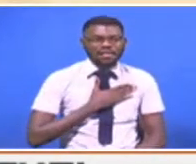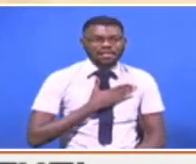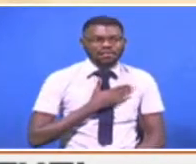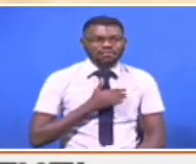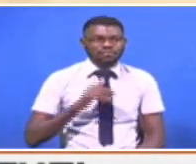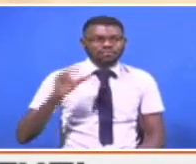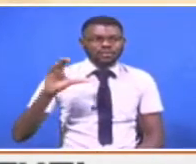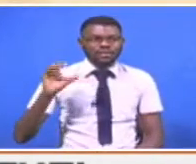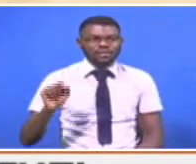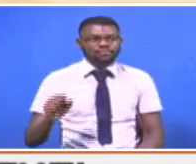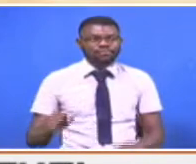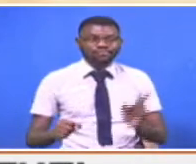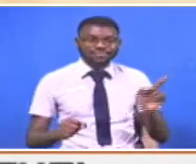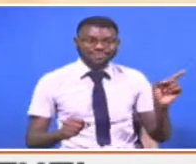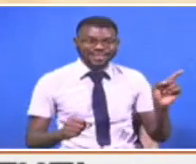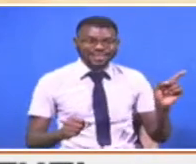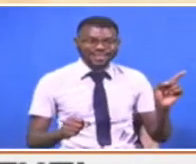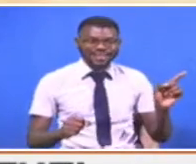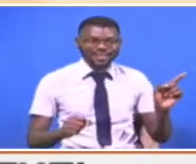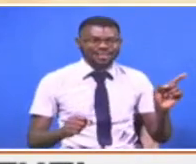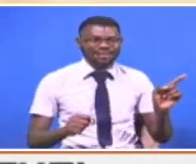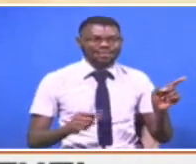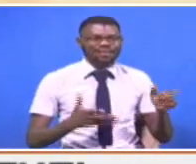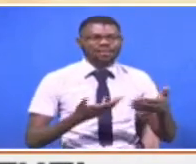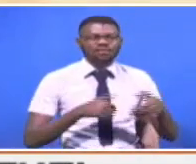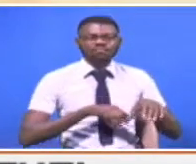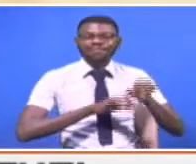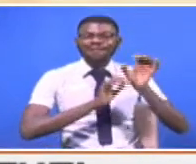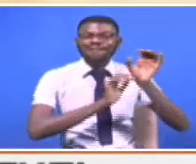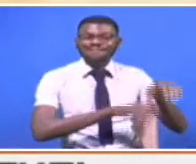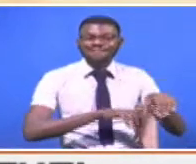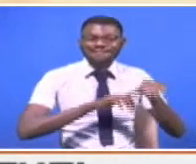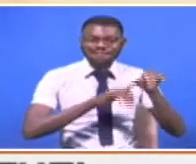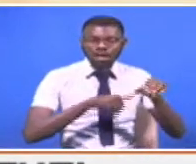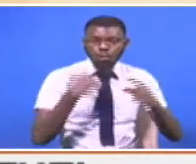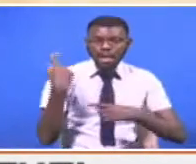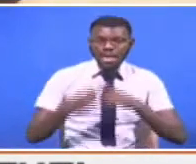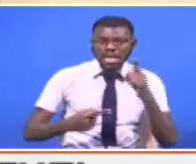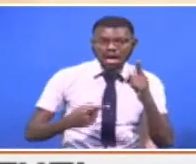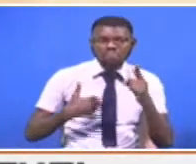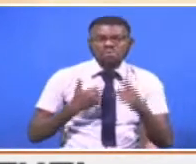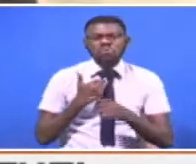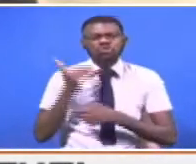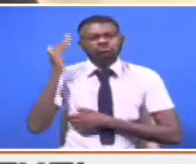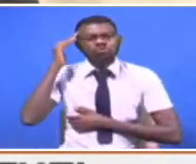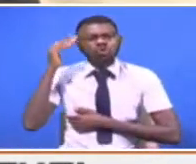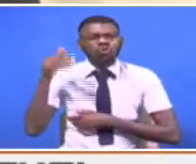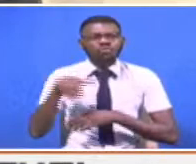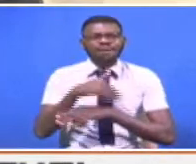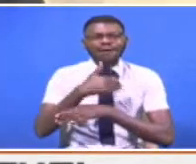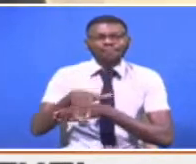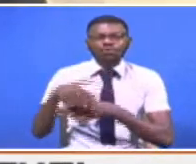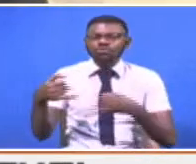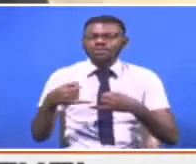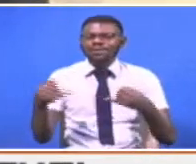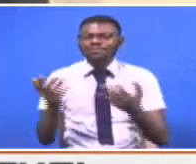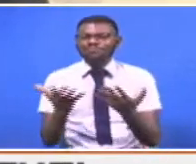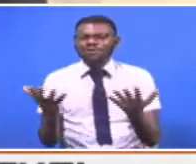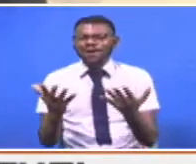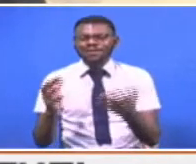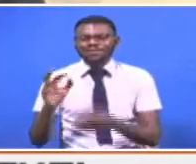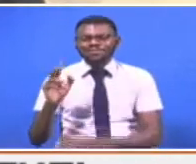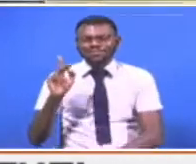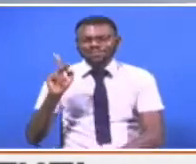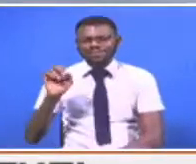waziri wangu wa mambo ya mashamba mwaka moja. Hiyo mambo ya kavya tuwe tumemaliza. Ken Gashuhi, KTN